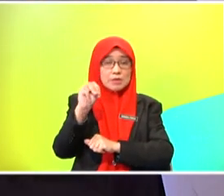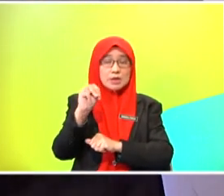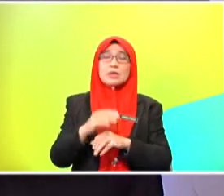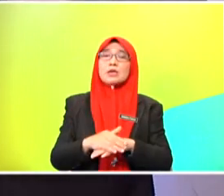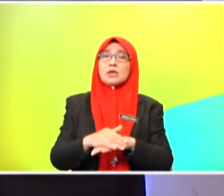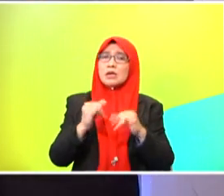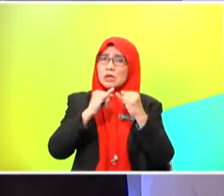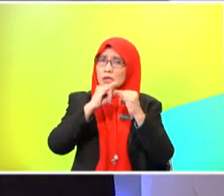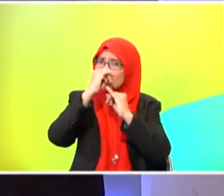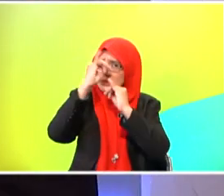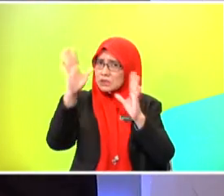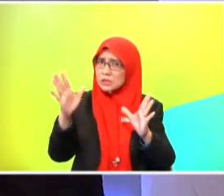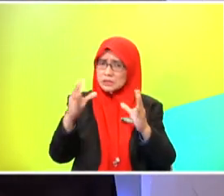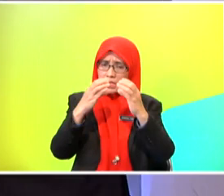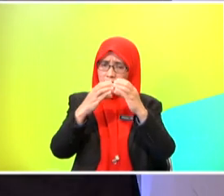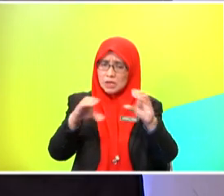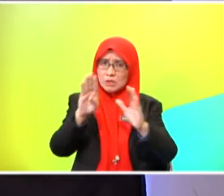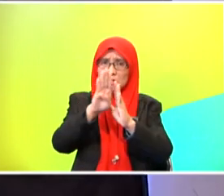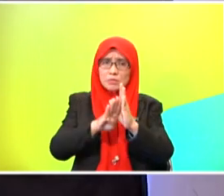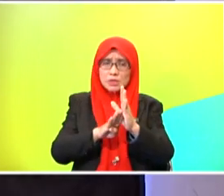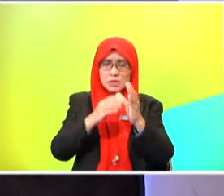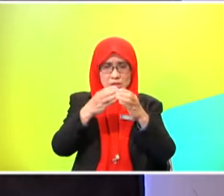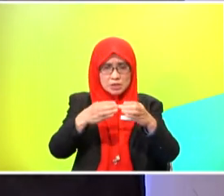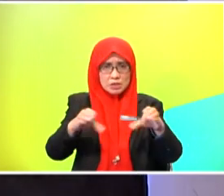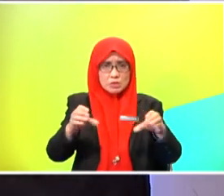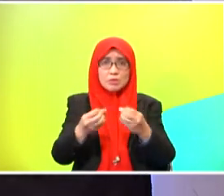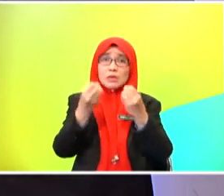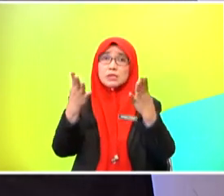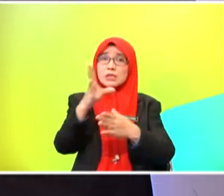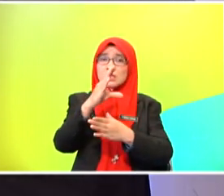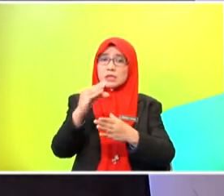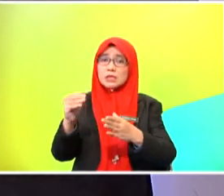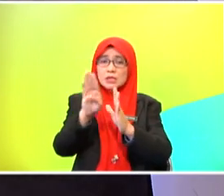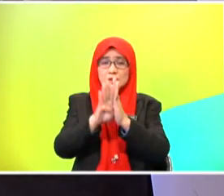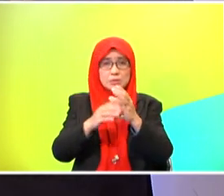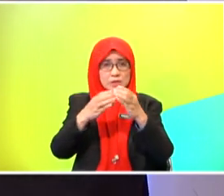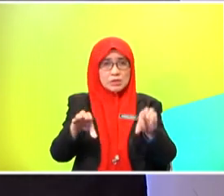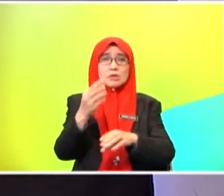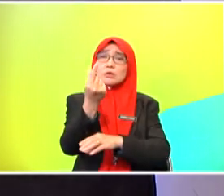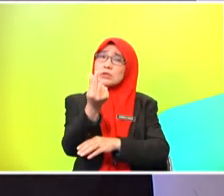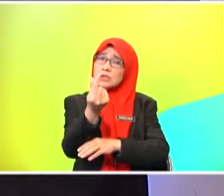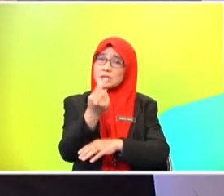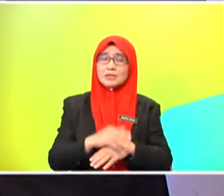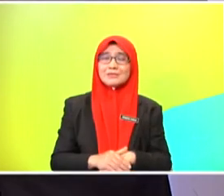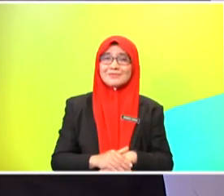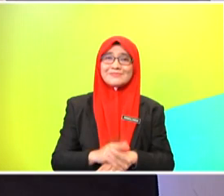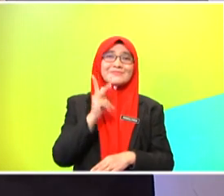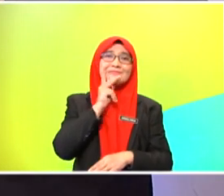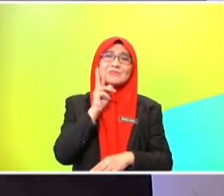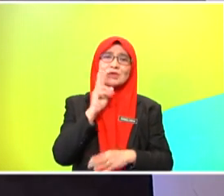contoh haiwan bertelur banyak dan bertelur sedikit. Nampaknya Ria dapat ke